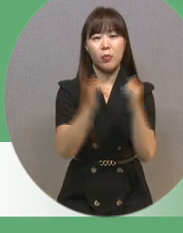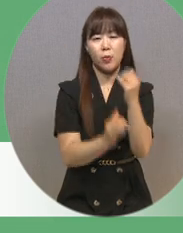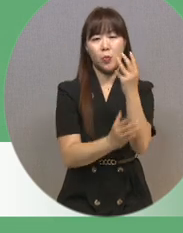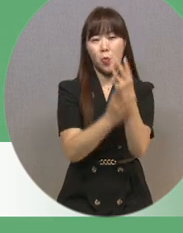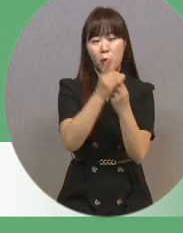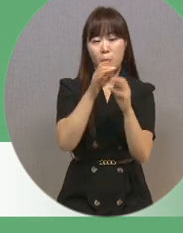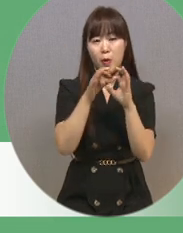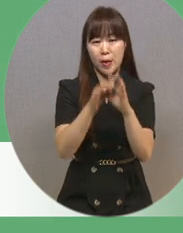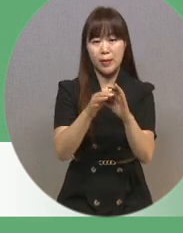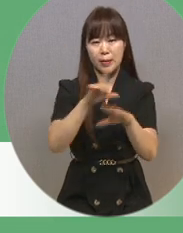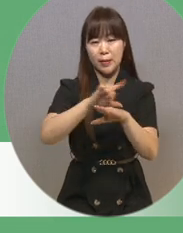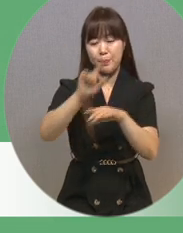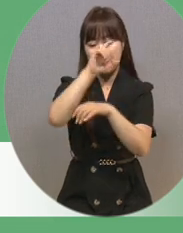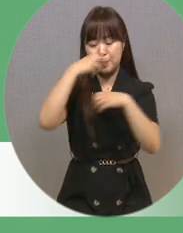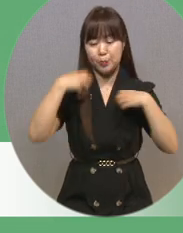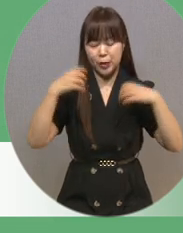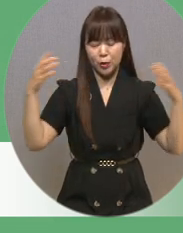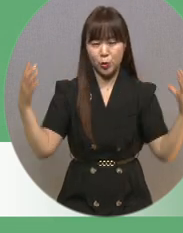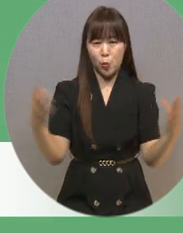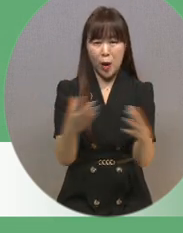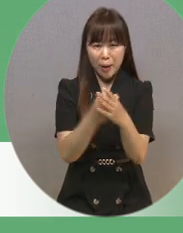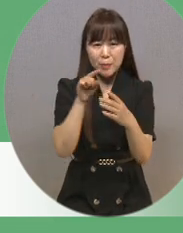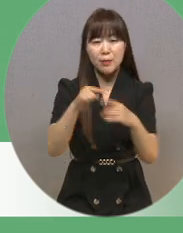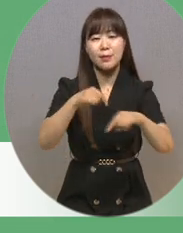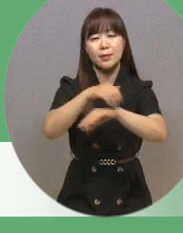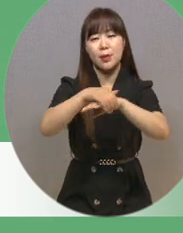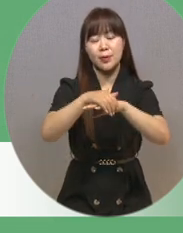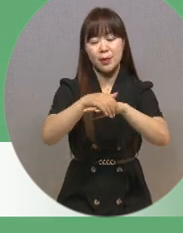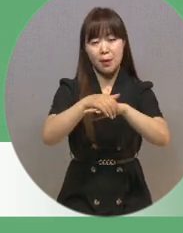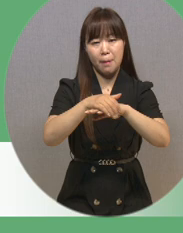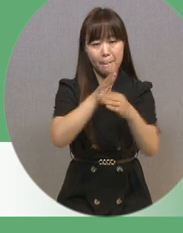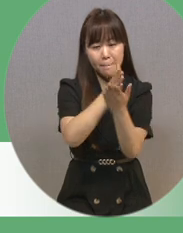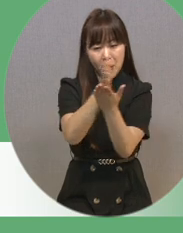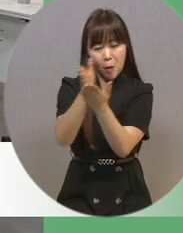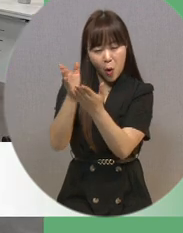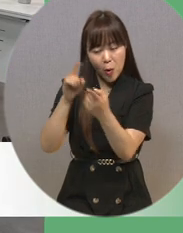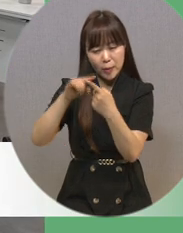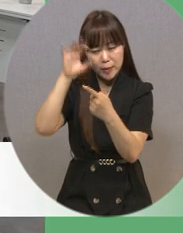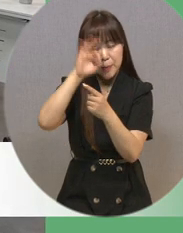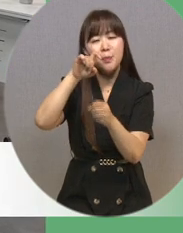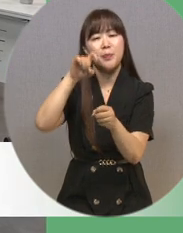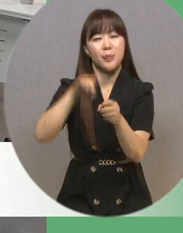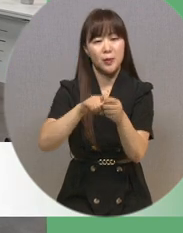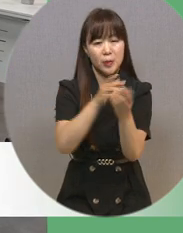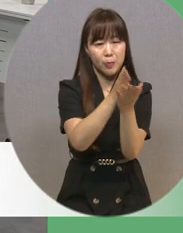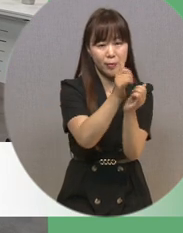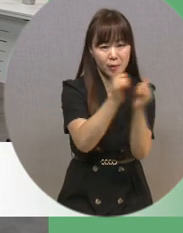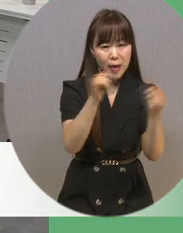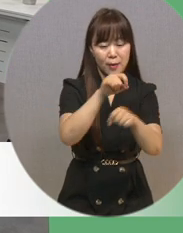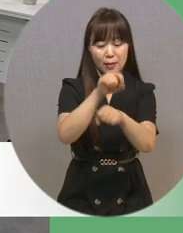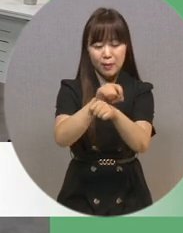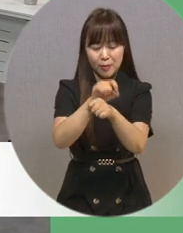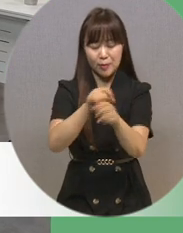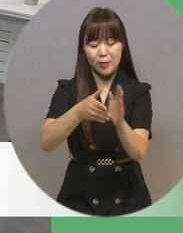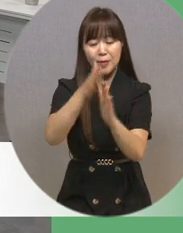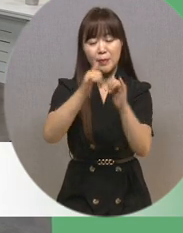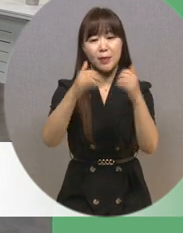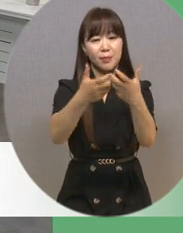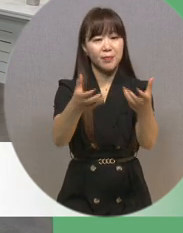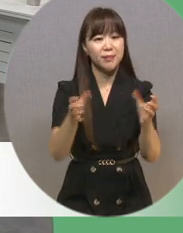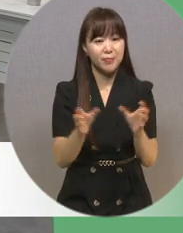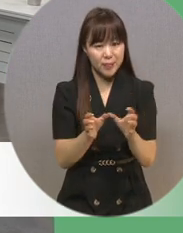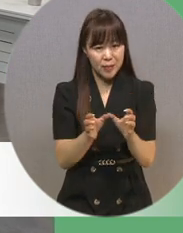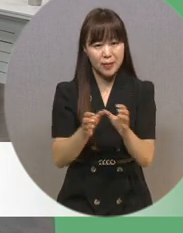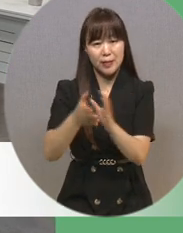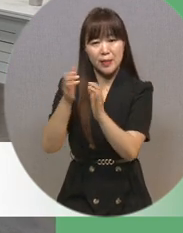통합에 이르는 지방 정부의 종합적 정책 방향을 모색하고자 전문가, 행정,